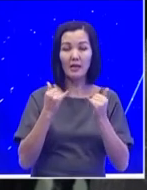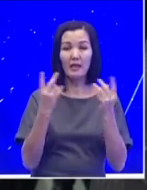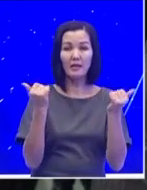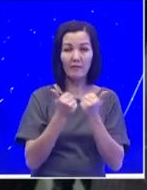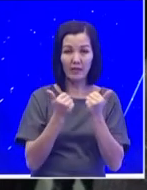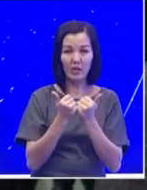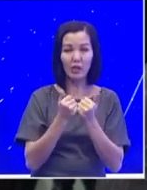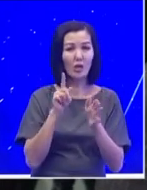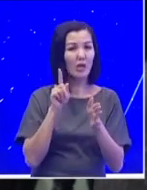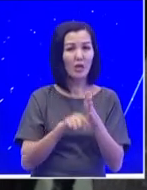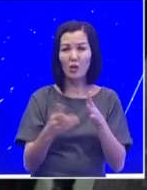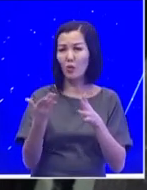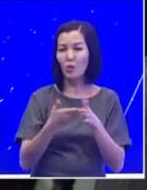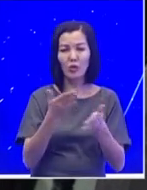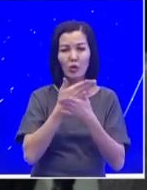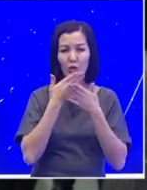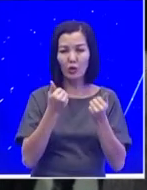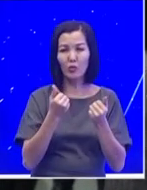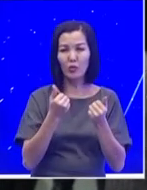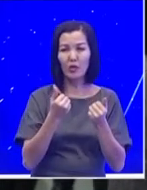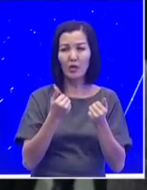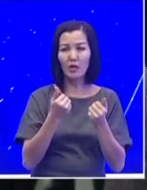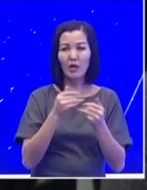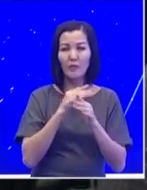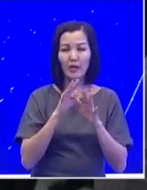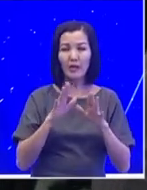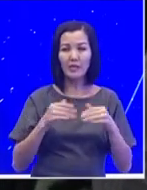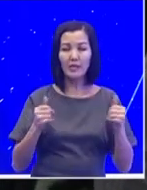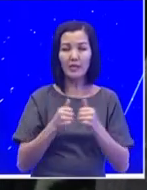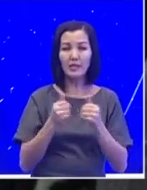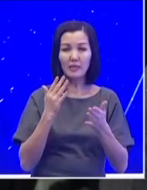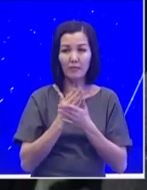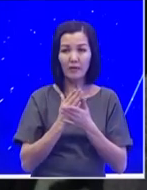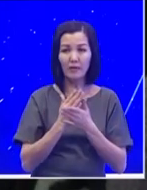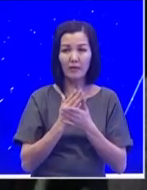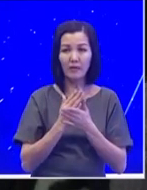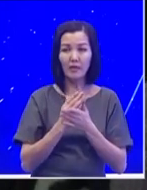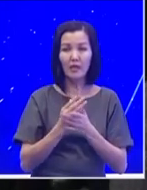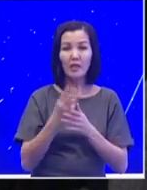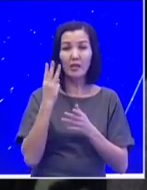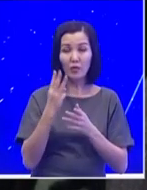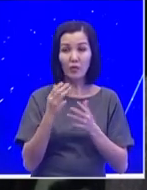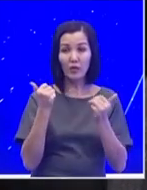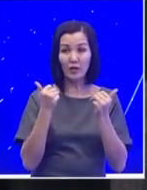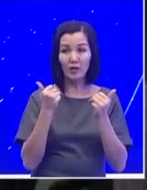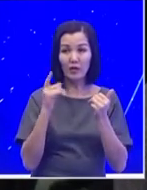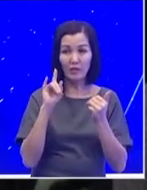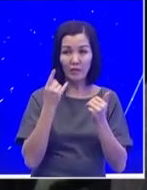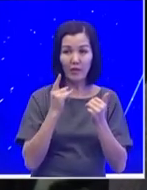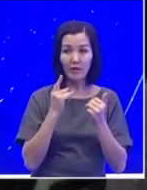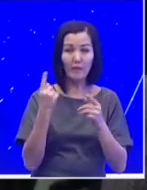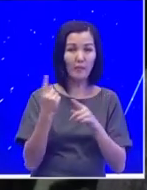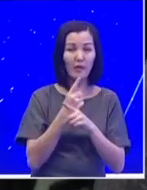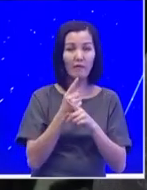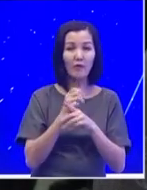как таковые не предусмотрены, если это не дети из многодетных семей. Если это двойняшки, тройняшки из многодетных семей, то они в